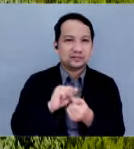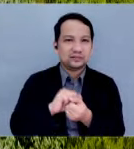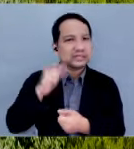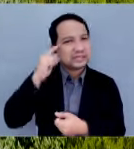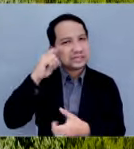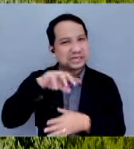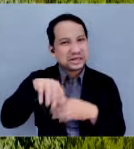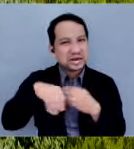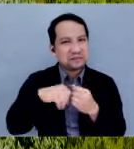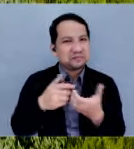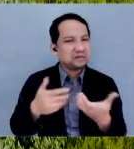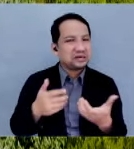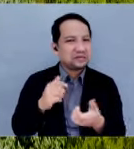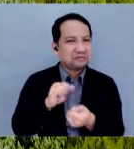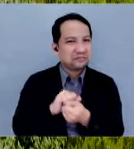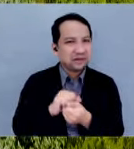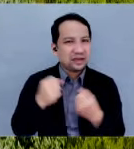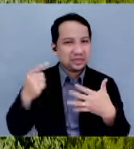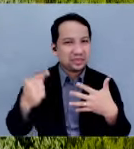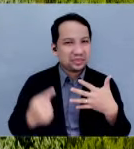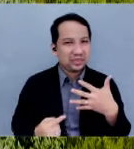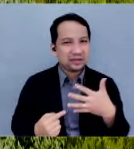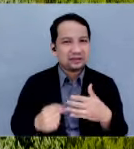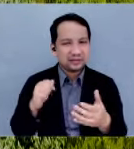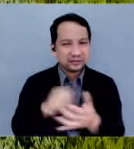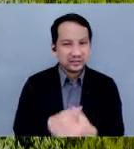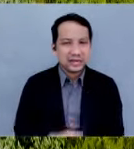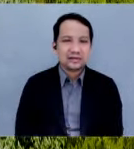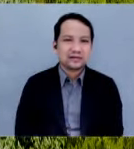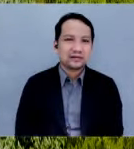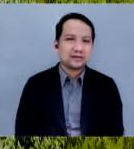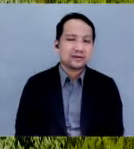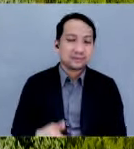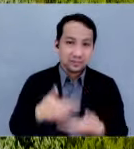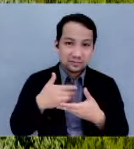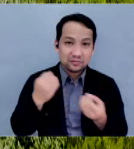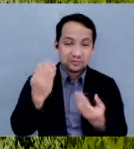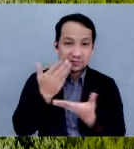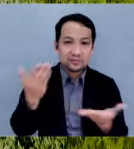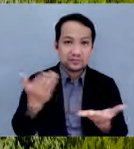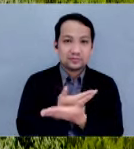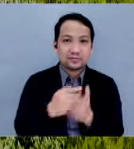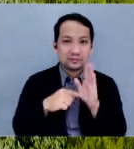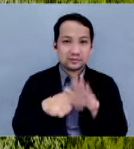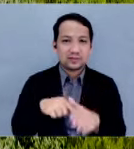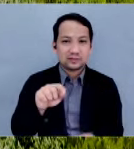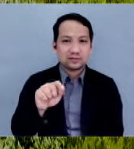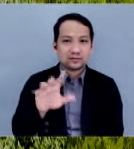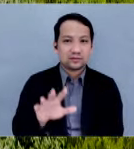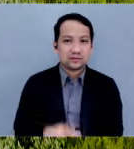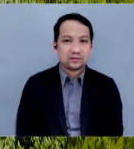wala. Dami nating entry. Saka proud. At of course, marami ning bagong shows dito sa TV5. Yes, sa